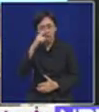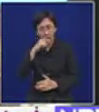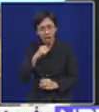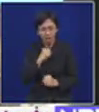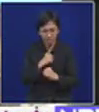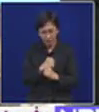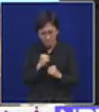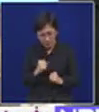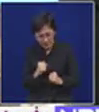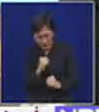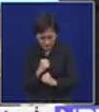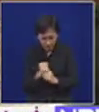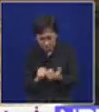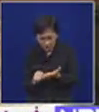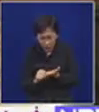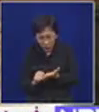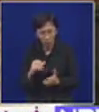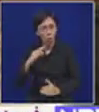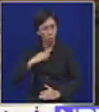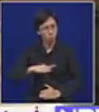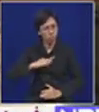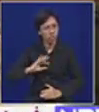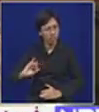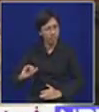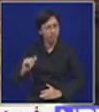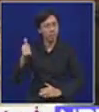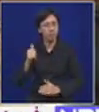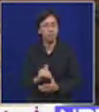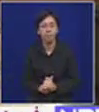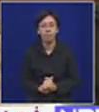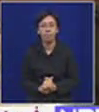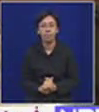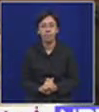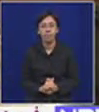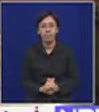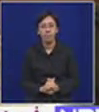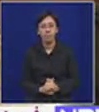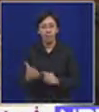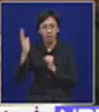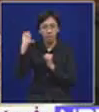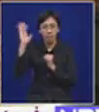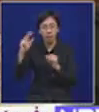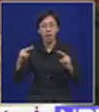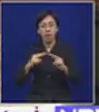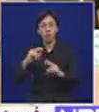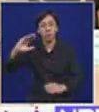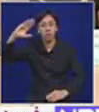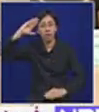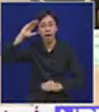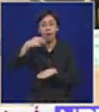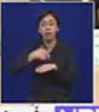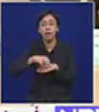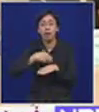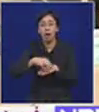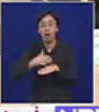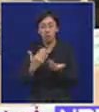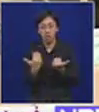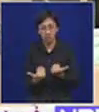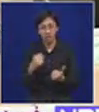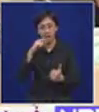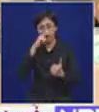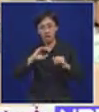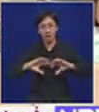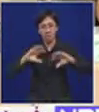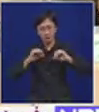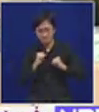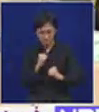องในเชิงบวกมากขึ้นทางนี้พลตรีคงชีพตันตรวานิชโฆษกกระทรวงกลาโหมนะครับกล่าวยืนยันว่ารัฐบาลไทยได้ทำงาน